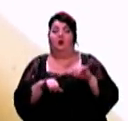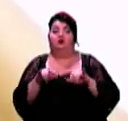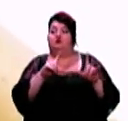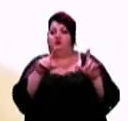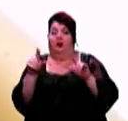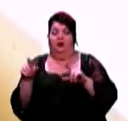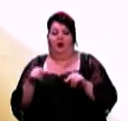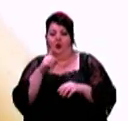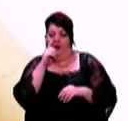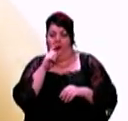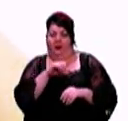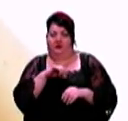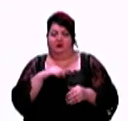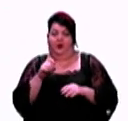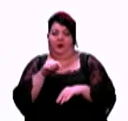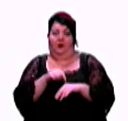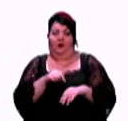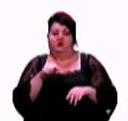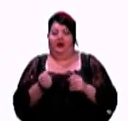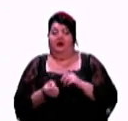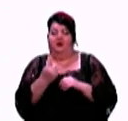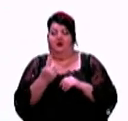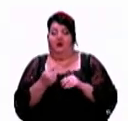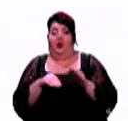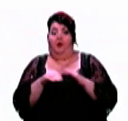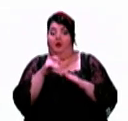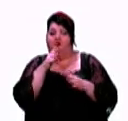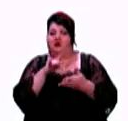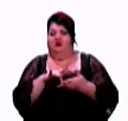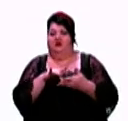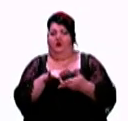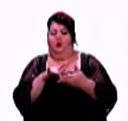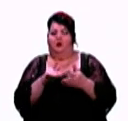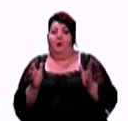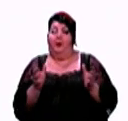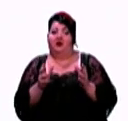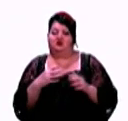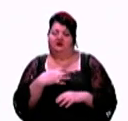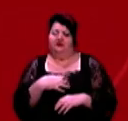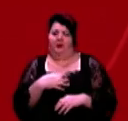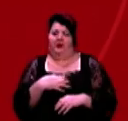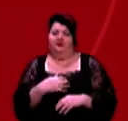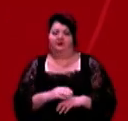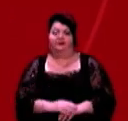якщо погане самопочуття з'явилось під час чи після подорожі. Бережіть себе!